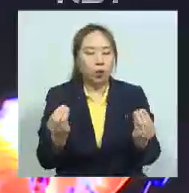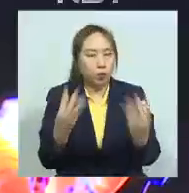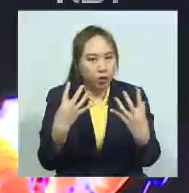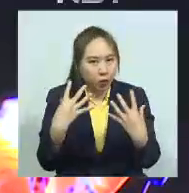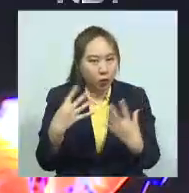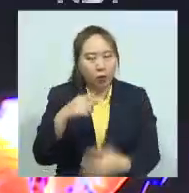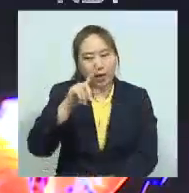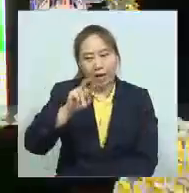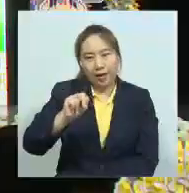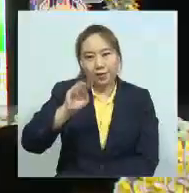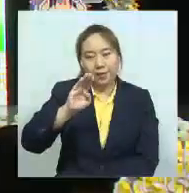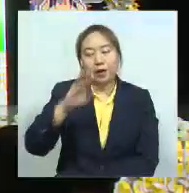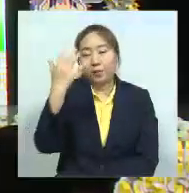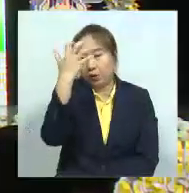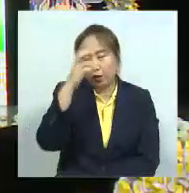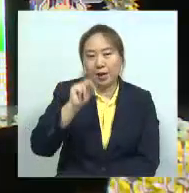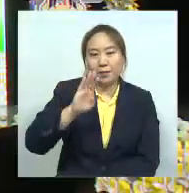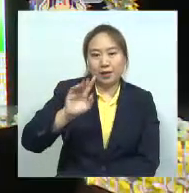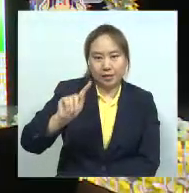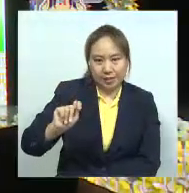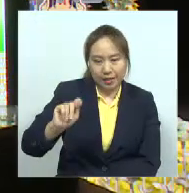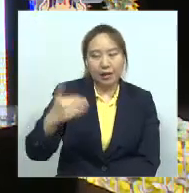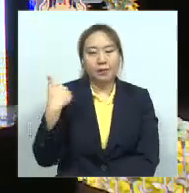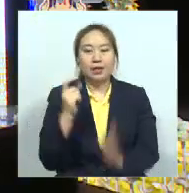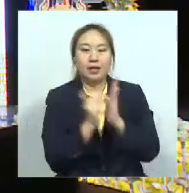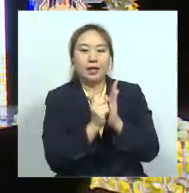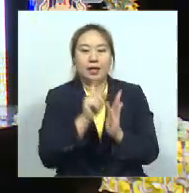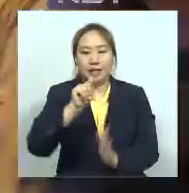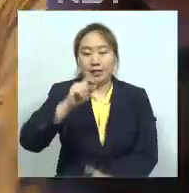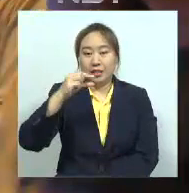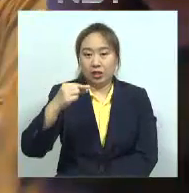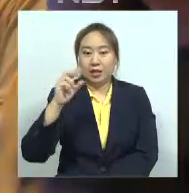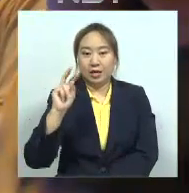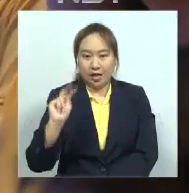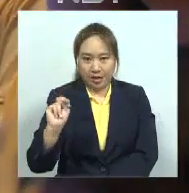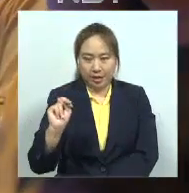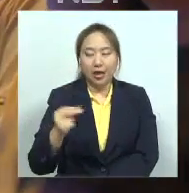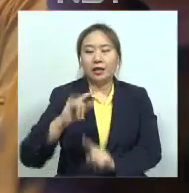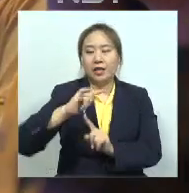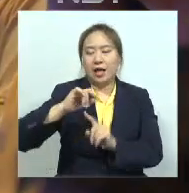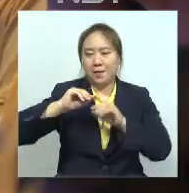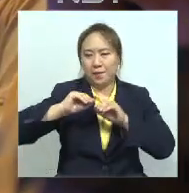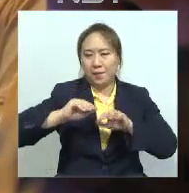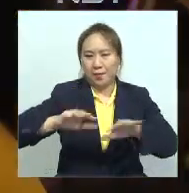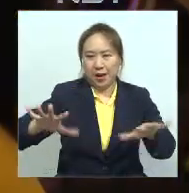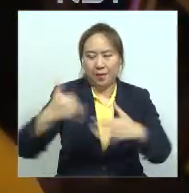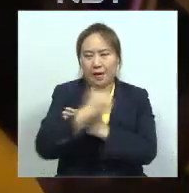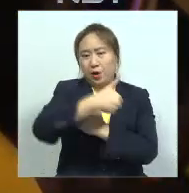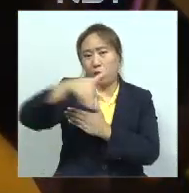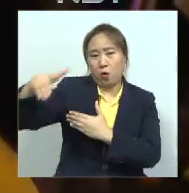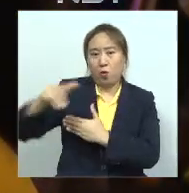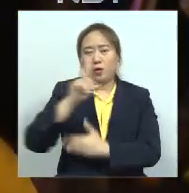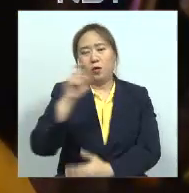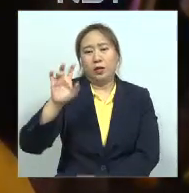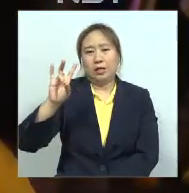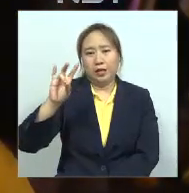แห่งประเทศไทย NBT และสถานีโทรทัศน์ผ่านดาวเทียม TGN นะครับที่จะมีการถ่ายทอดสัญญาเนี่ยไปยัง170ประเทศทั่ว